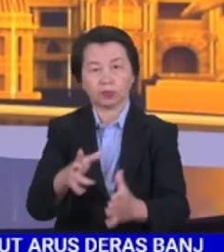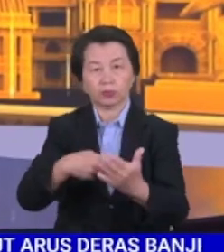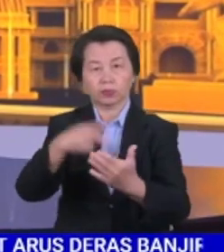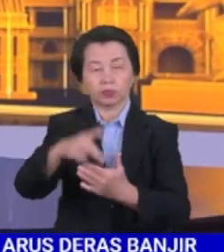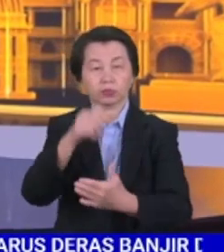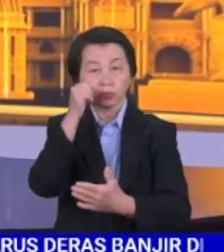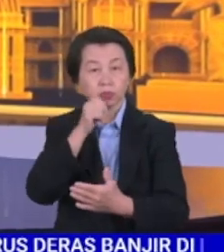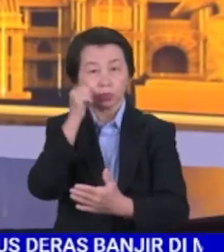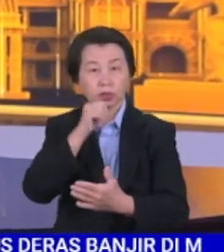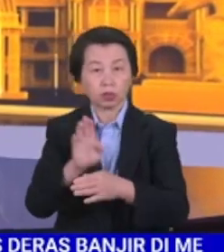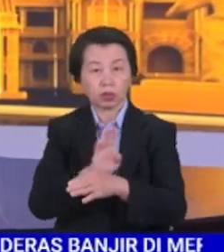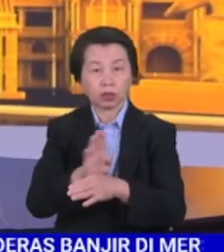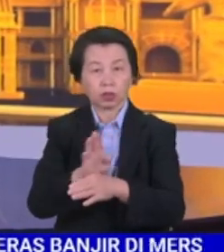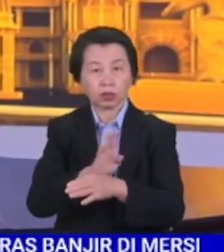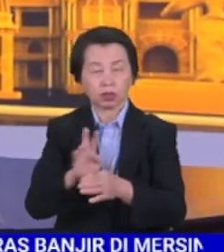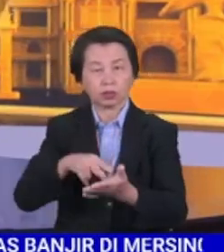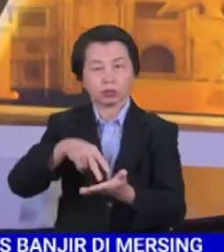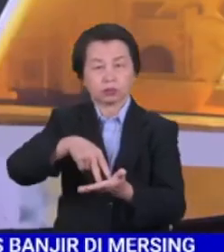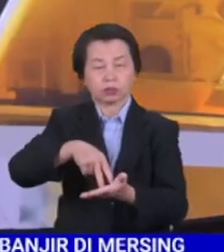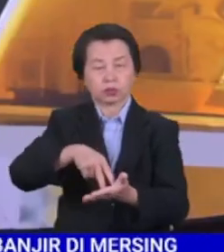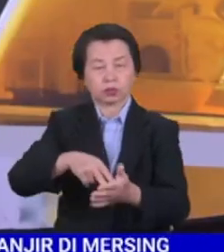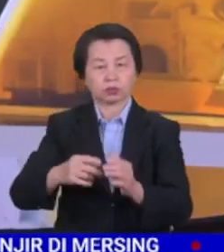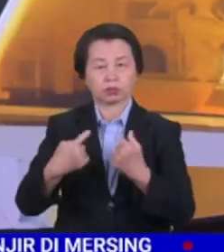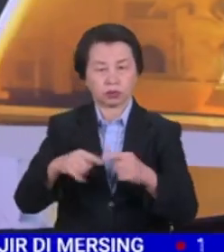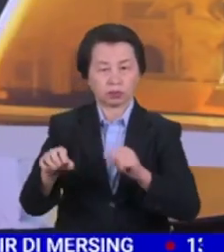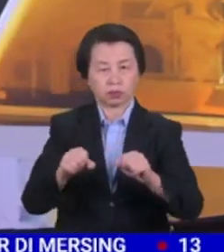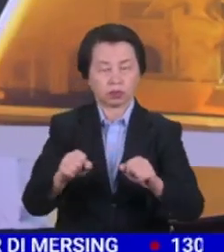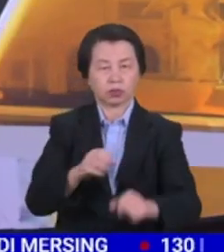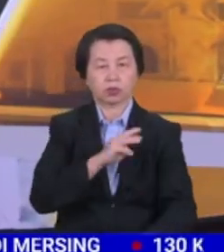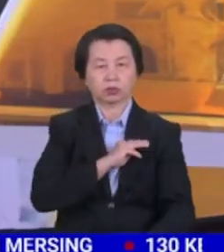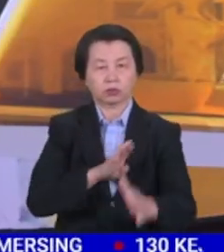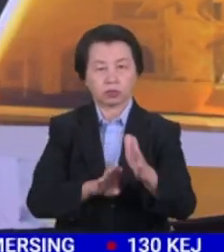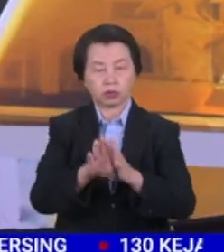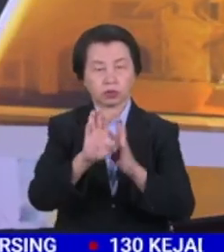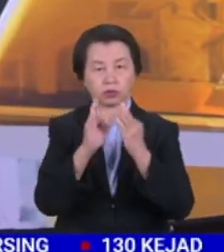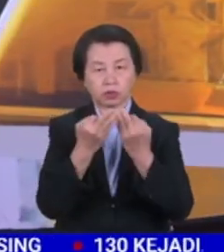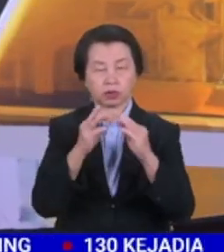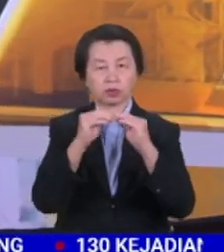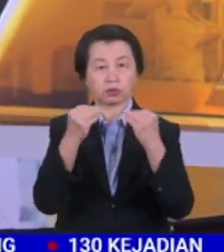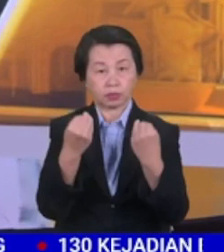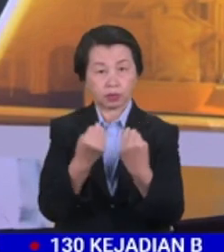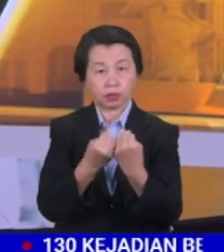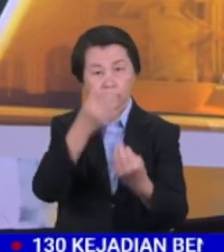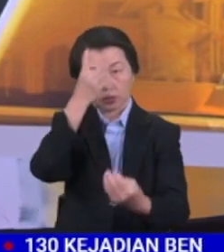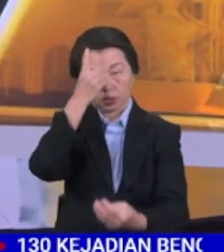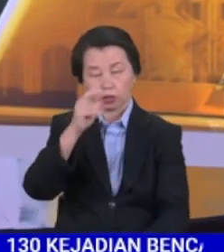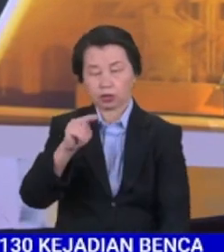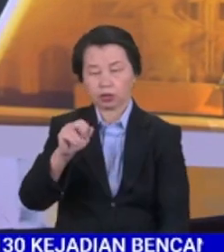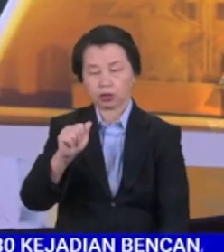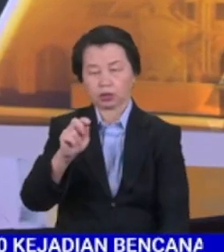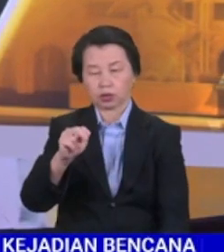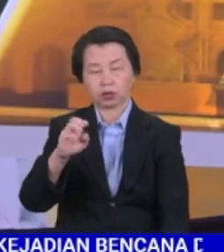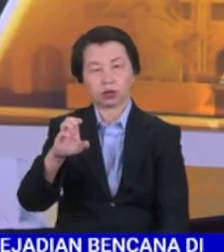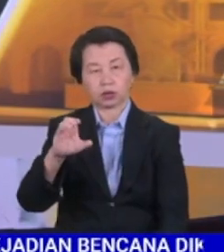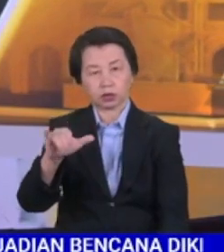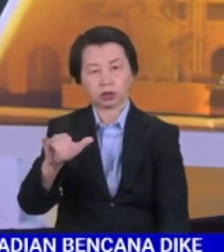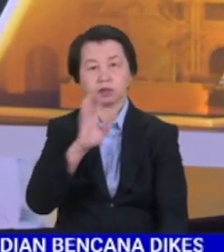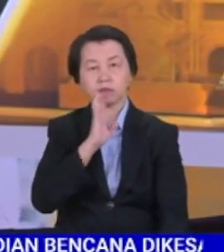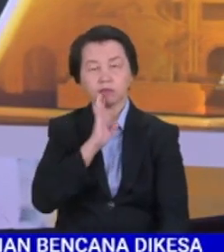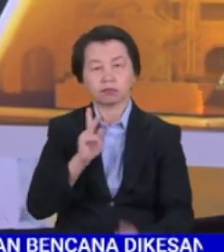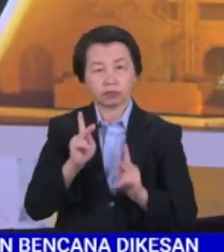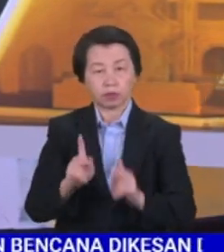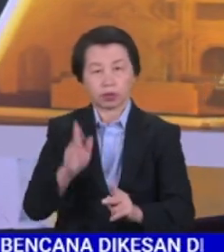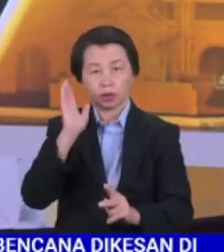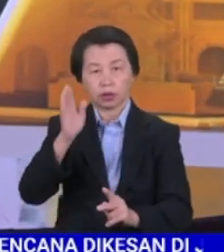program keusahawanan Wanita Bangkit giat dilaksana. Menteri Pembangunan Wanita, Keluarga dan Masyarakat Datuk Seri Nancy Shukri berkata